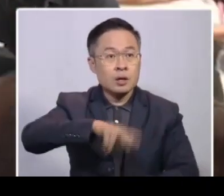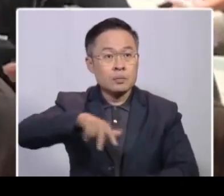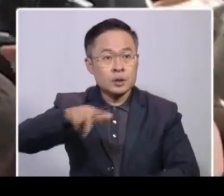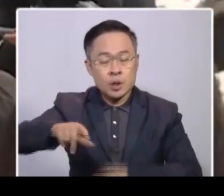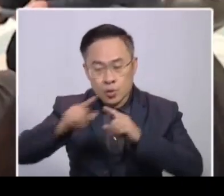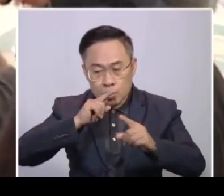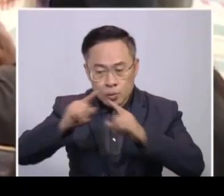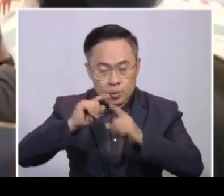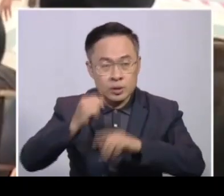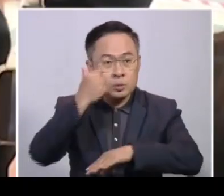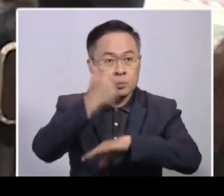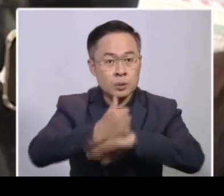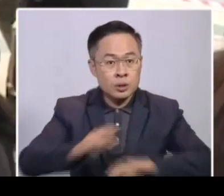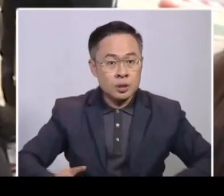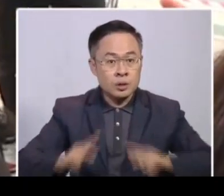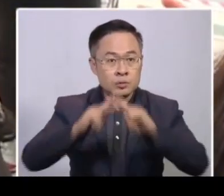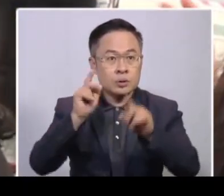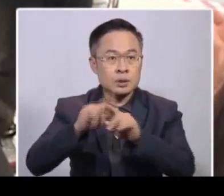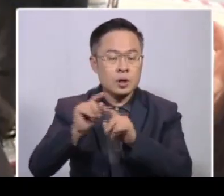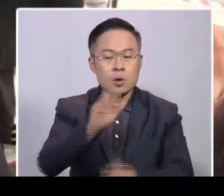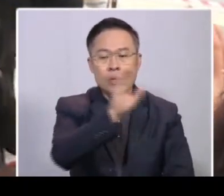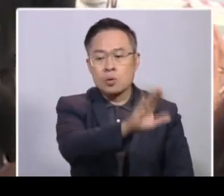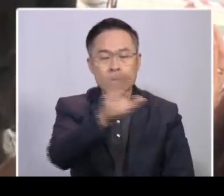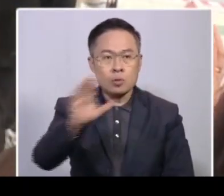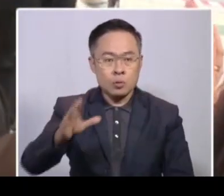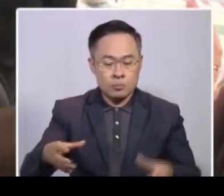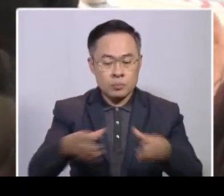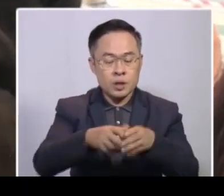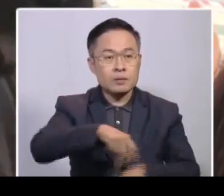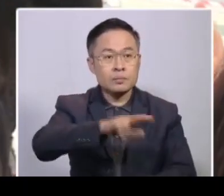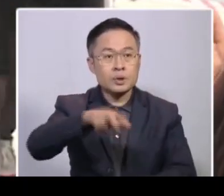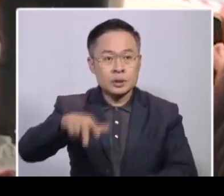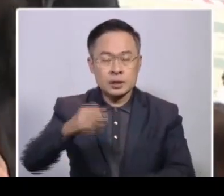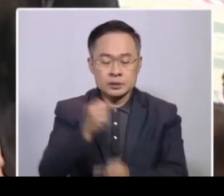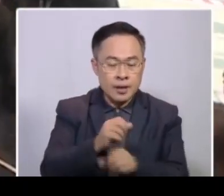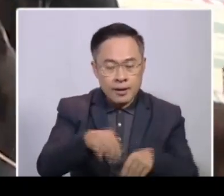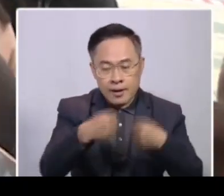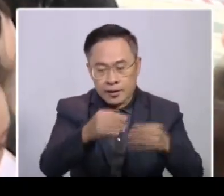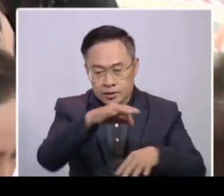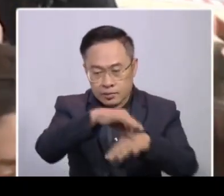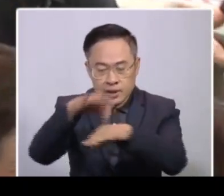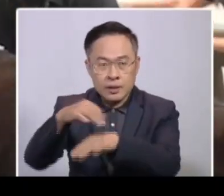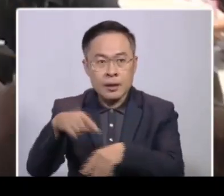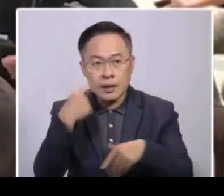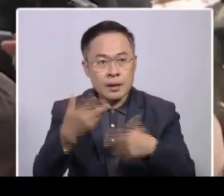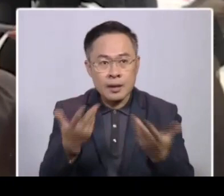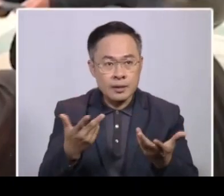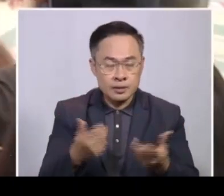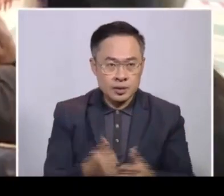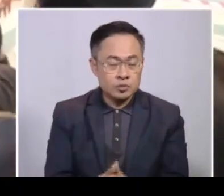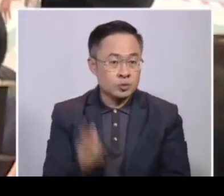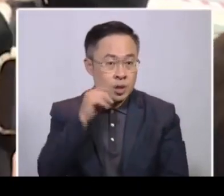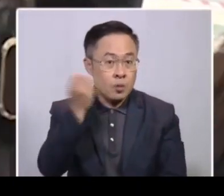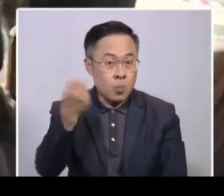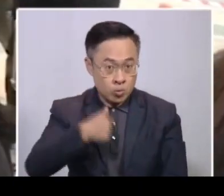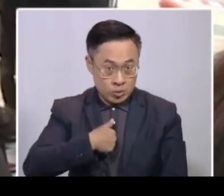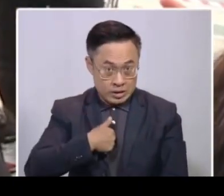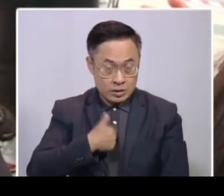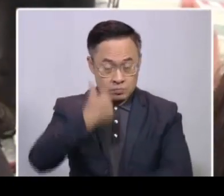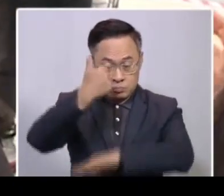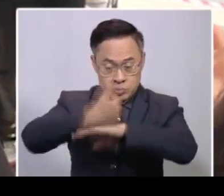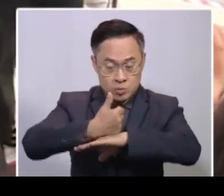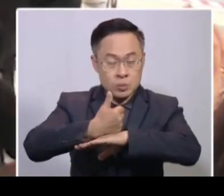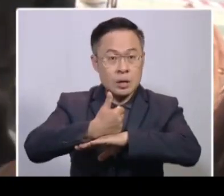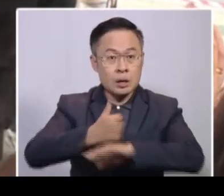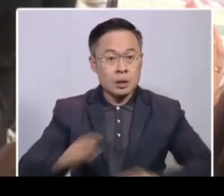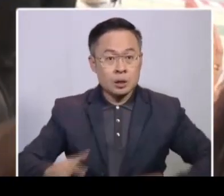รื่องตำแหน่งรัฐมนตรีซึ่งให้เป็นสิทธิ์ของพรรคเพื่อไทยที่จะพิจารณาในตำแหน่งต่างๆและไม่ยืนยันรายงานข่าวว่าจะได้ตำแหน่งรัฐมน